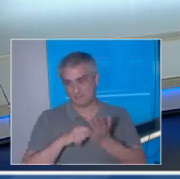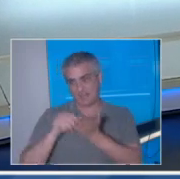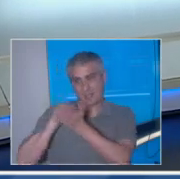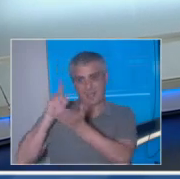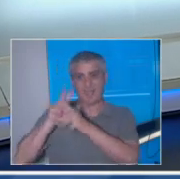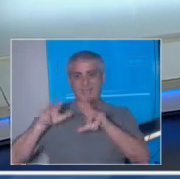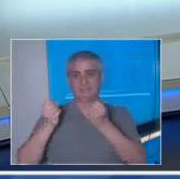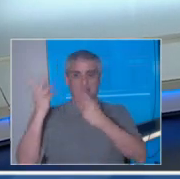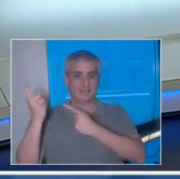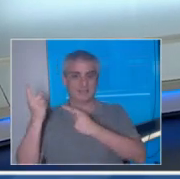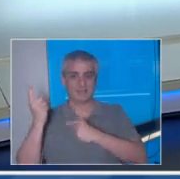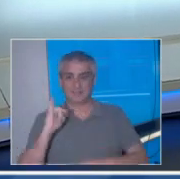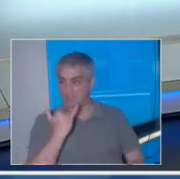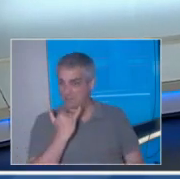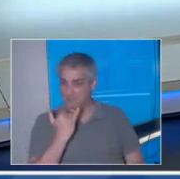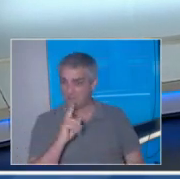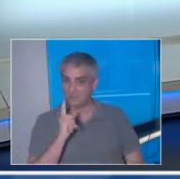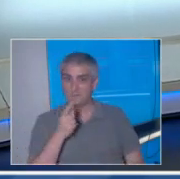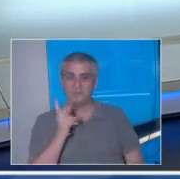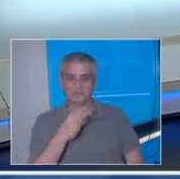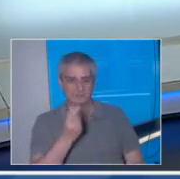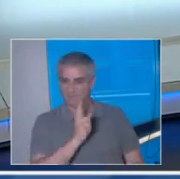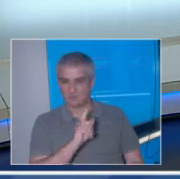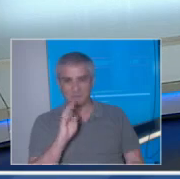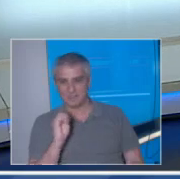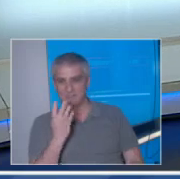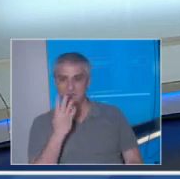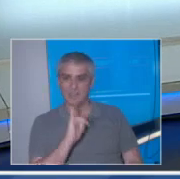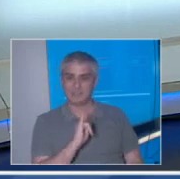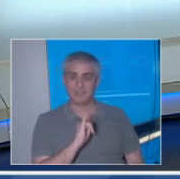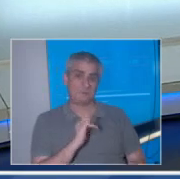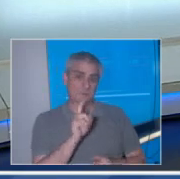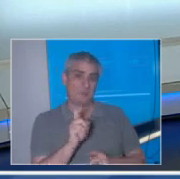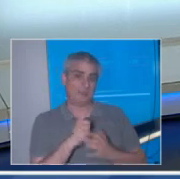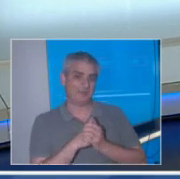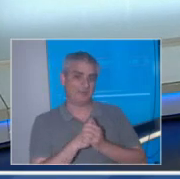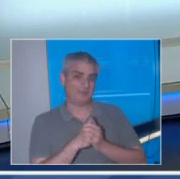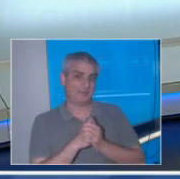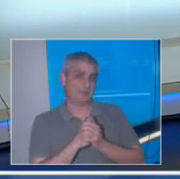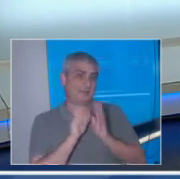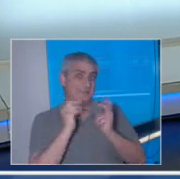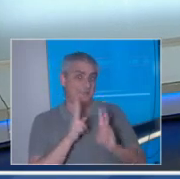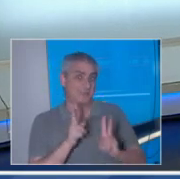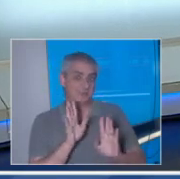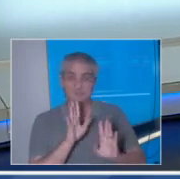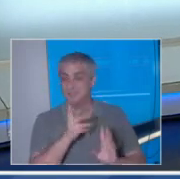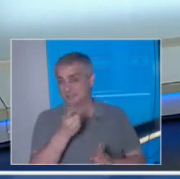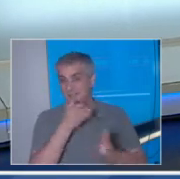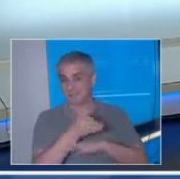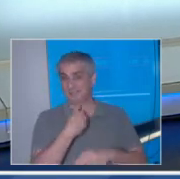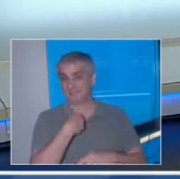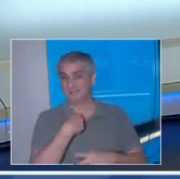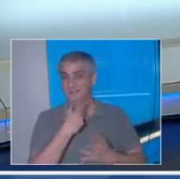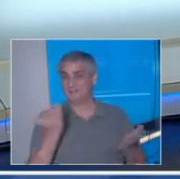נהדרת. אולי כן? אולי יש את זה. יש דבר כזה לא מיני ולא מבי? אולי. וואי, אתה נוסטור. אם יש... אני לא יודע איך לעשות אותנו